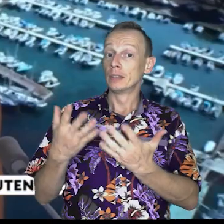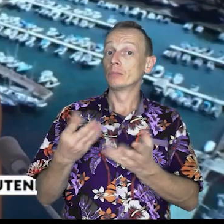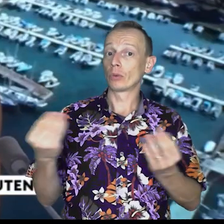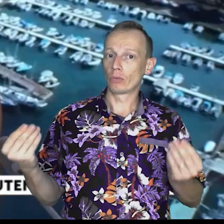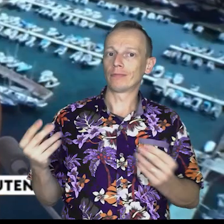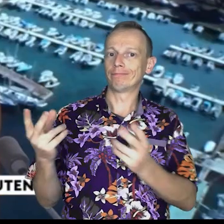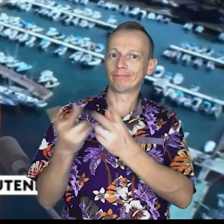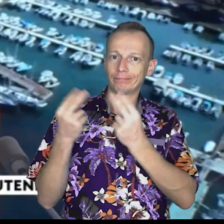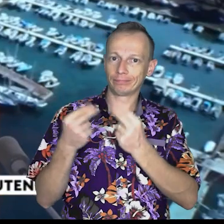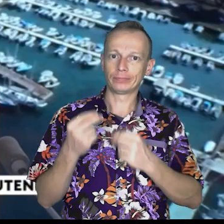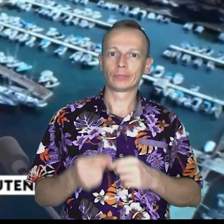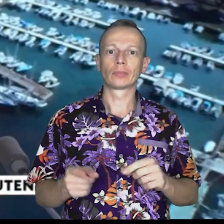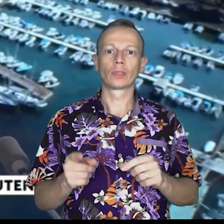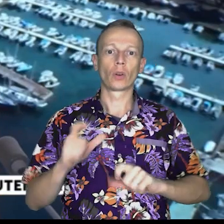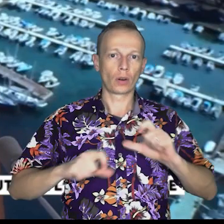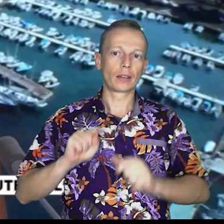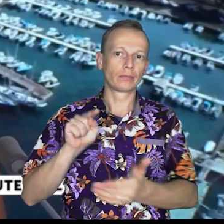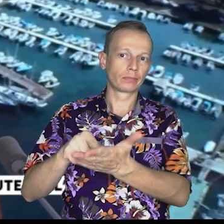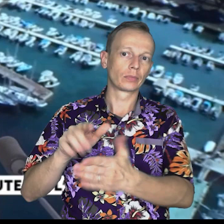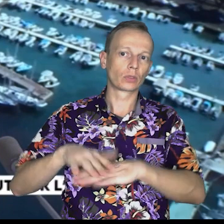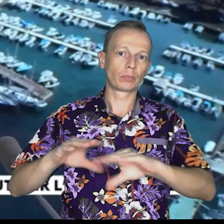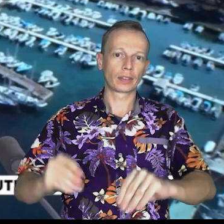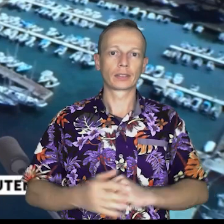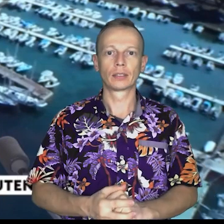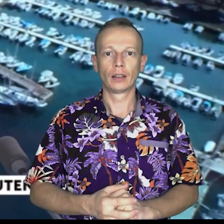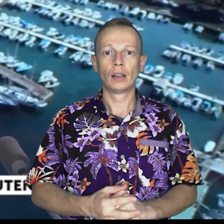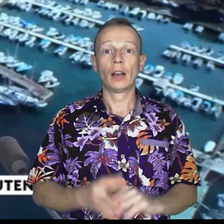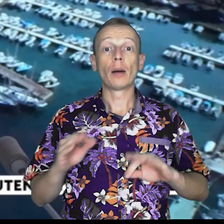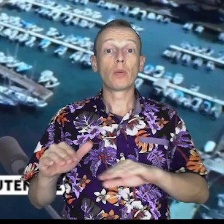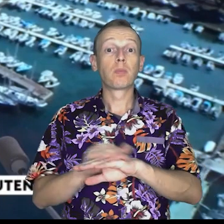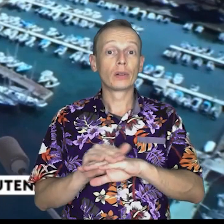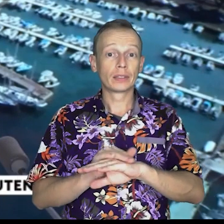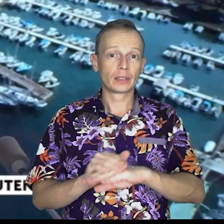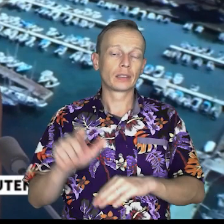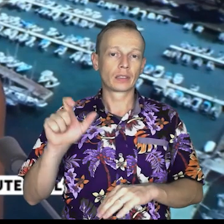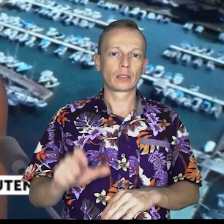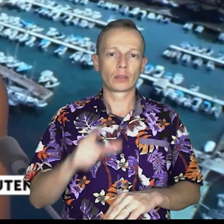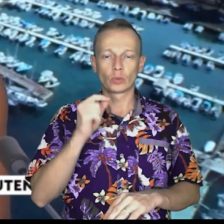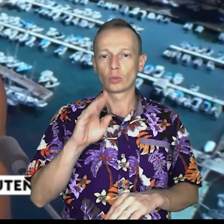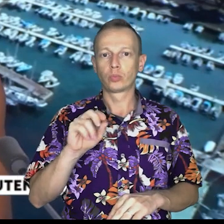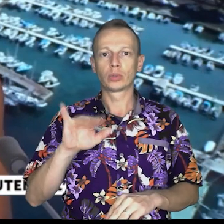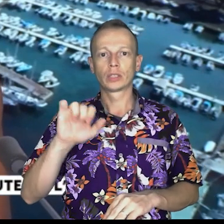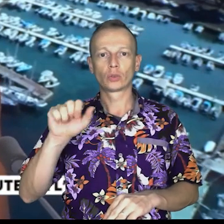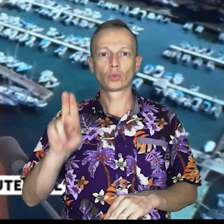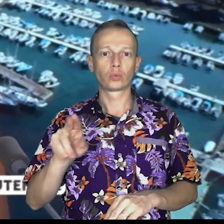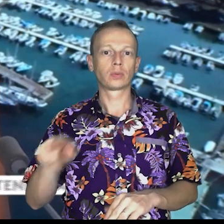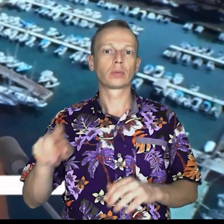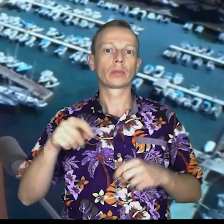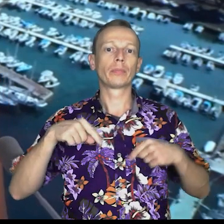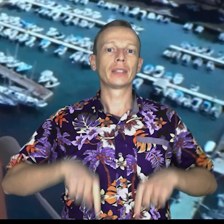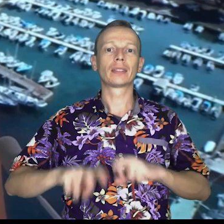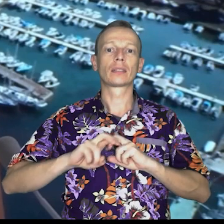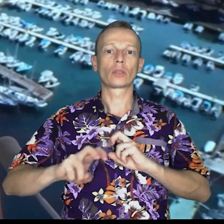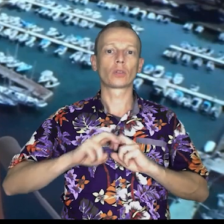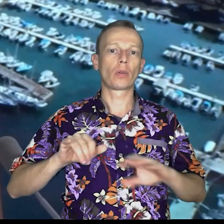beaucoup Jeanne Fanariotis ainsi qu'à Patrick Tsinsing pour nos images. En politique, toujours Jean-Christophe Bouissou, ministre des Transports